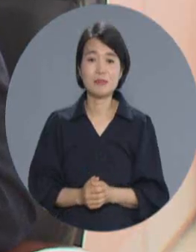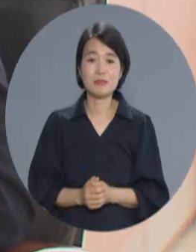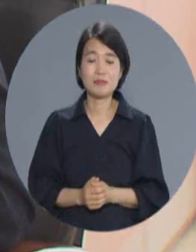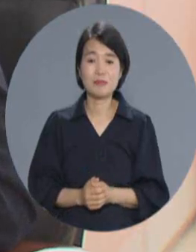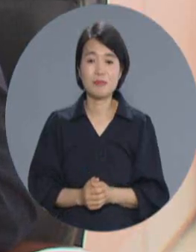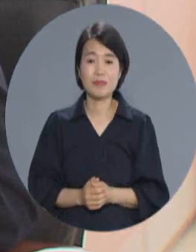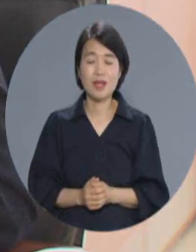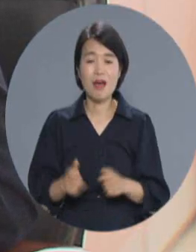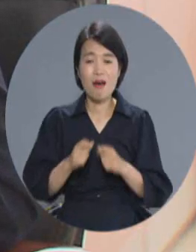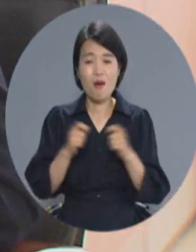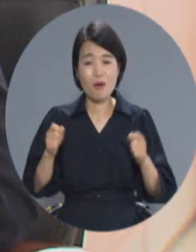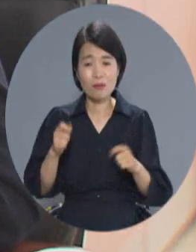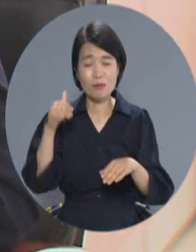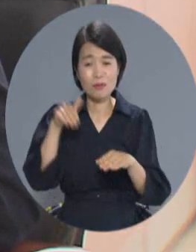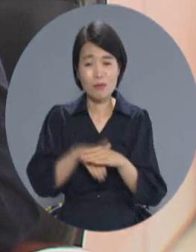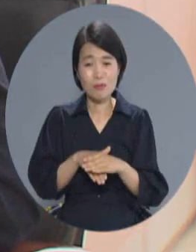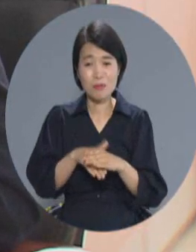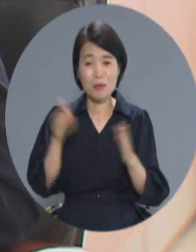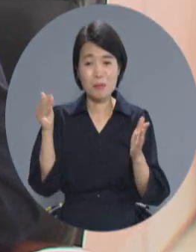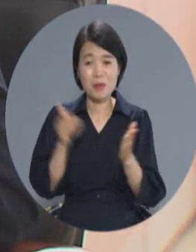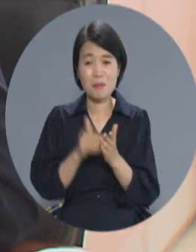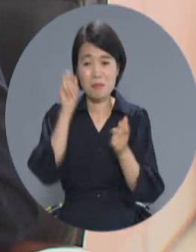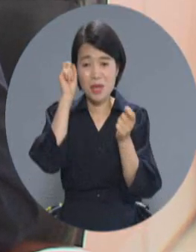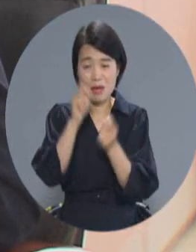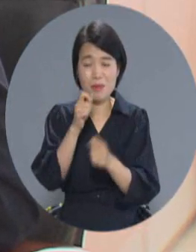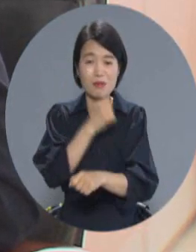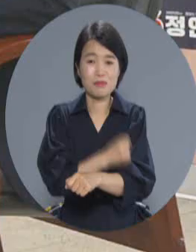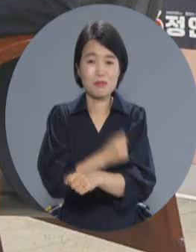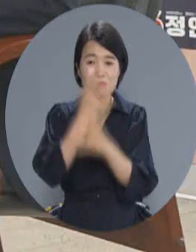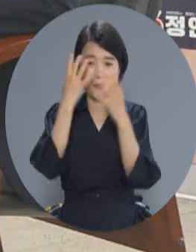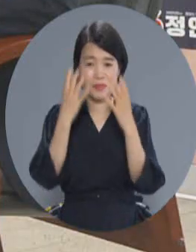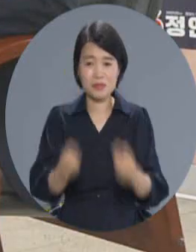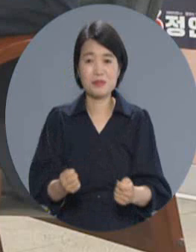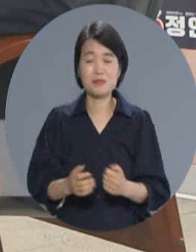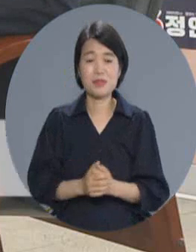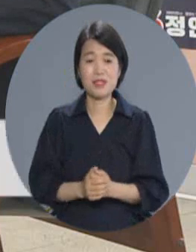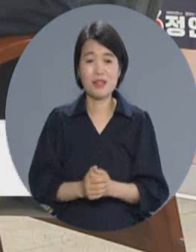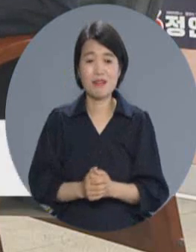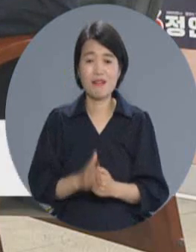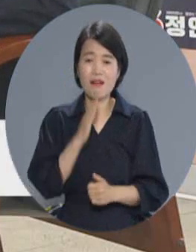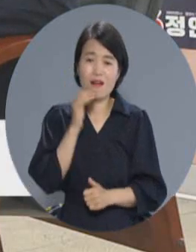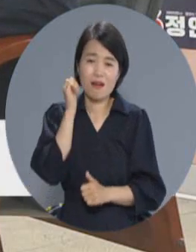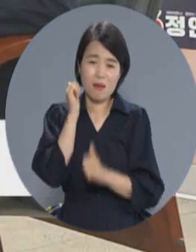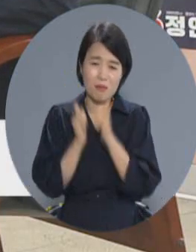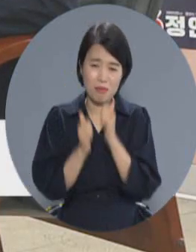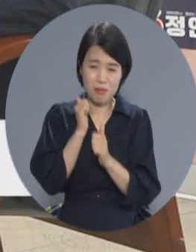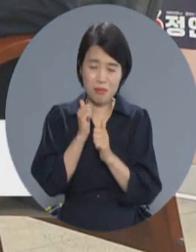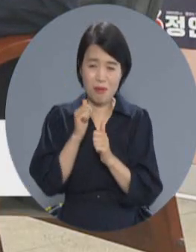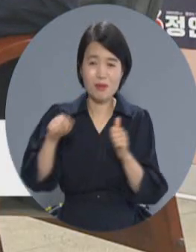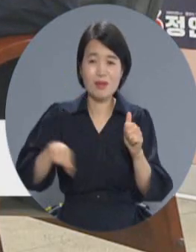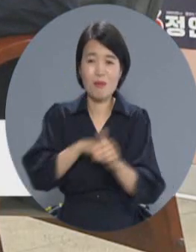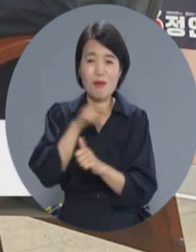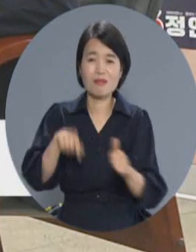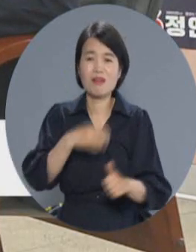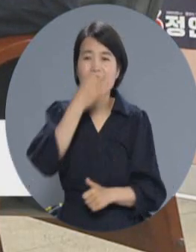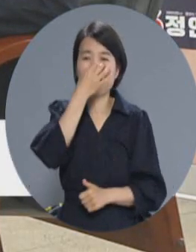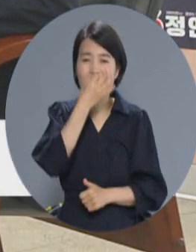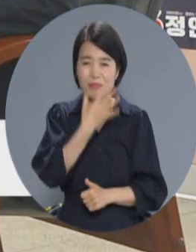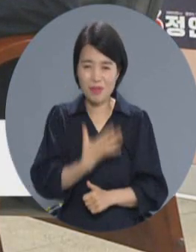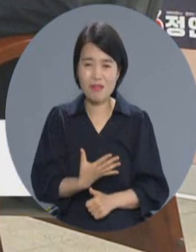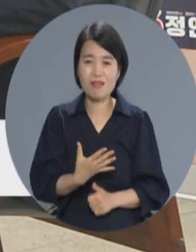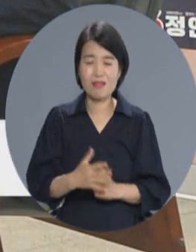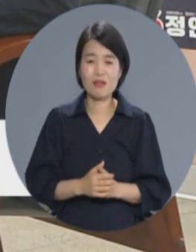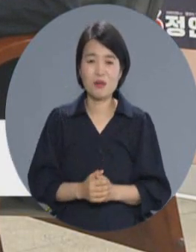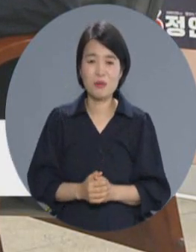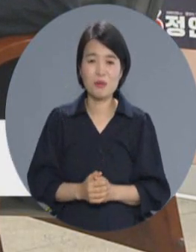네. 길었던 선거전이 이제 곧 마무리됩니다. 그동안 수고 많으셨고요. 아, 정말 치열한 선거전 치르다 보니까 굉장히 힘드셨던 분도 있을 것